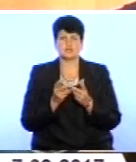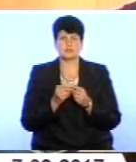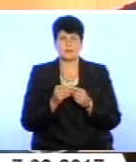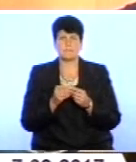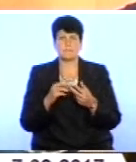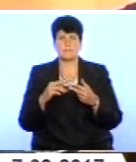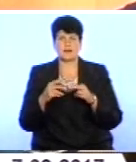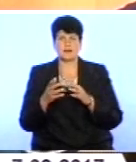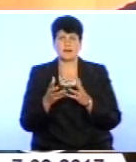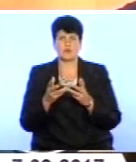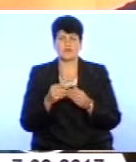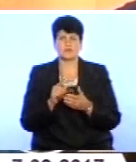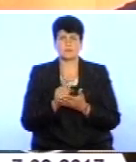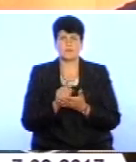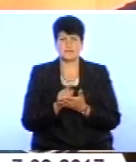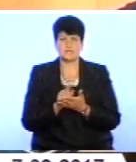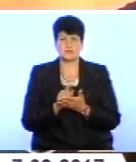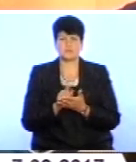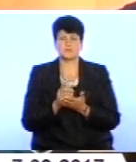перерахованих пенсій